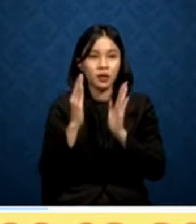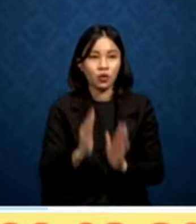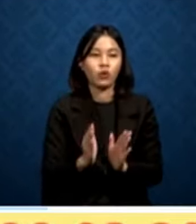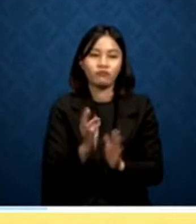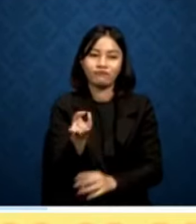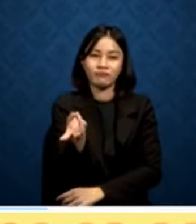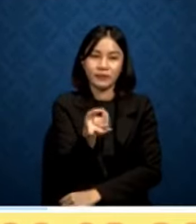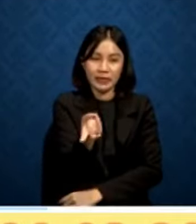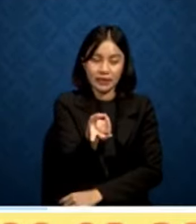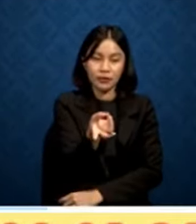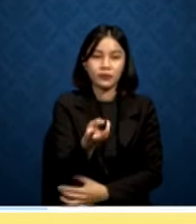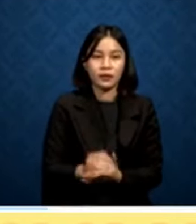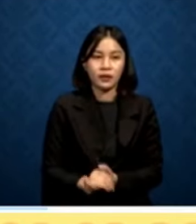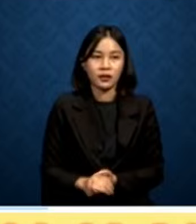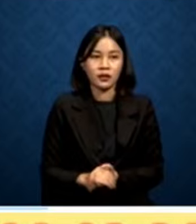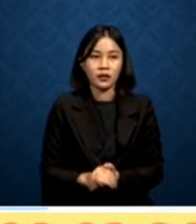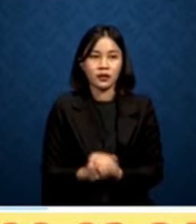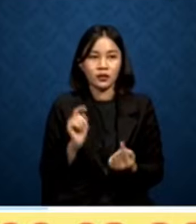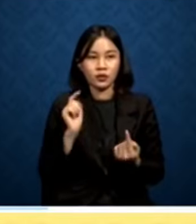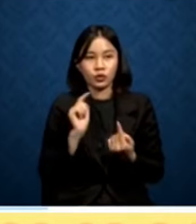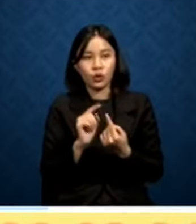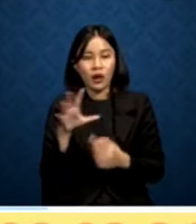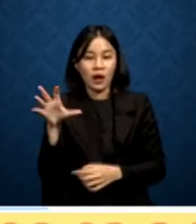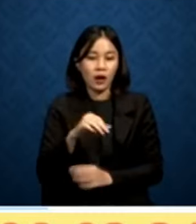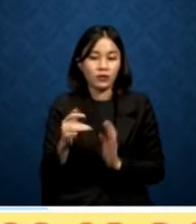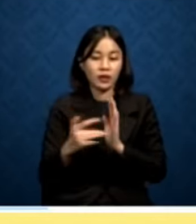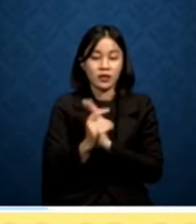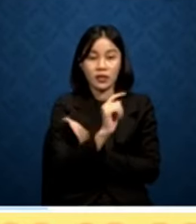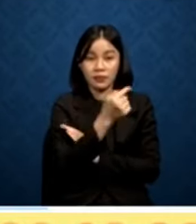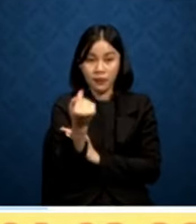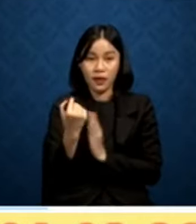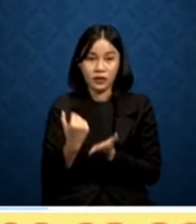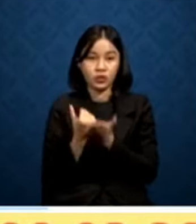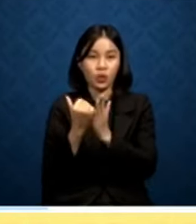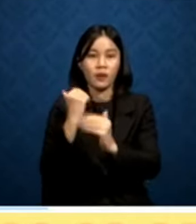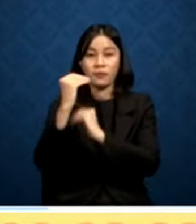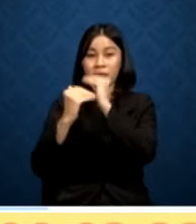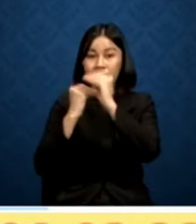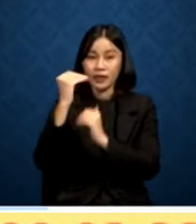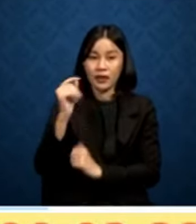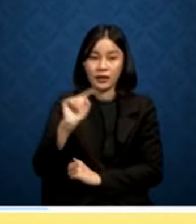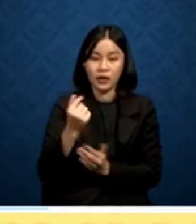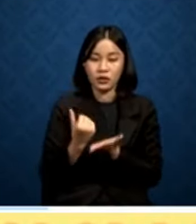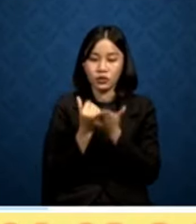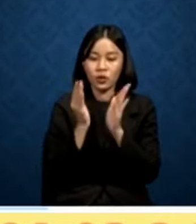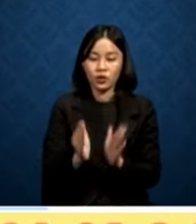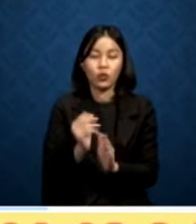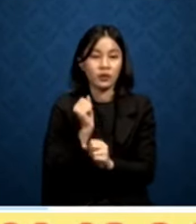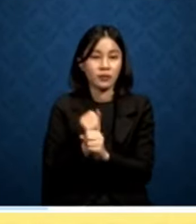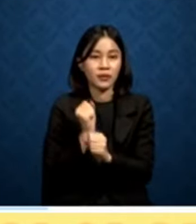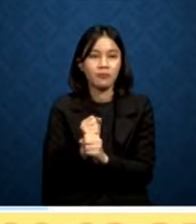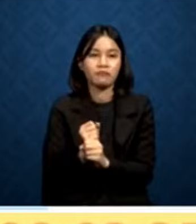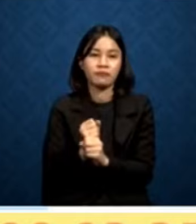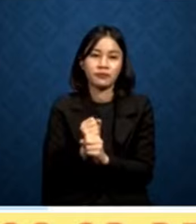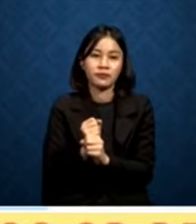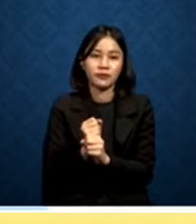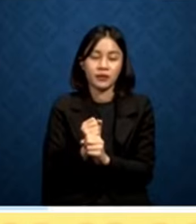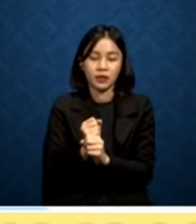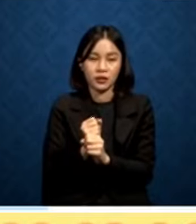วาฉนั้นการดจิท้ายองคกรwegenเทคโนโยีเข้ามาเพอนพระสิทธภาพช่วยให้เจ้หนาที่ทำงานได้อย่าง